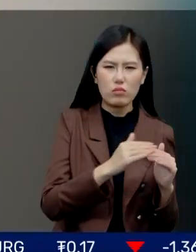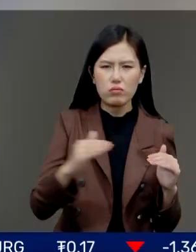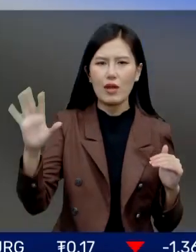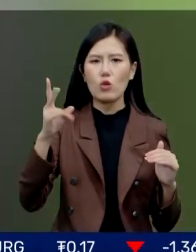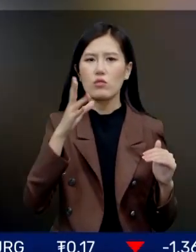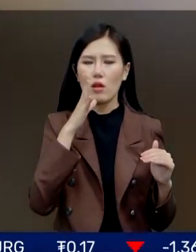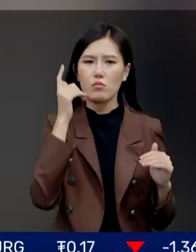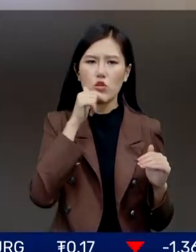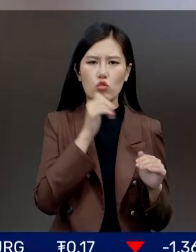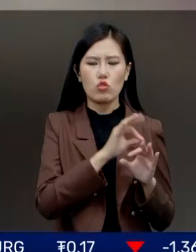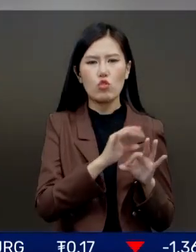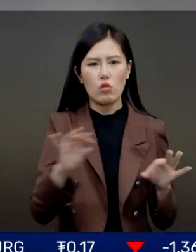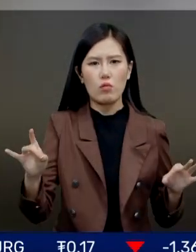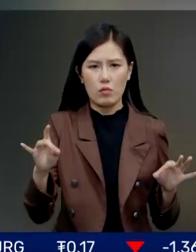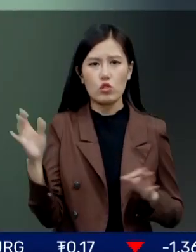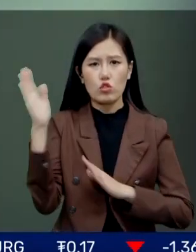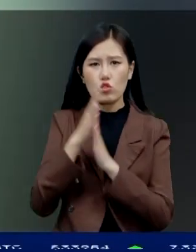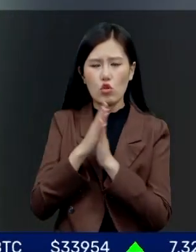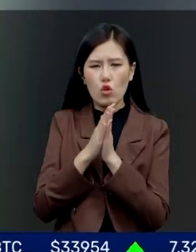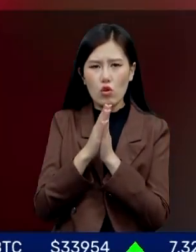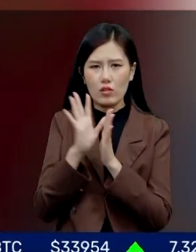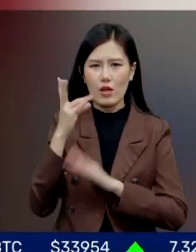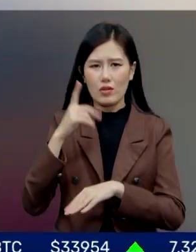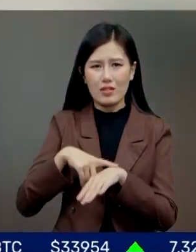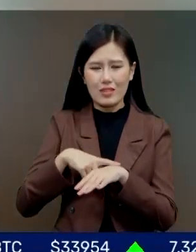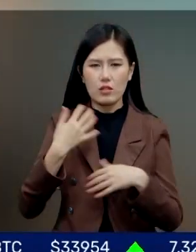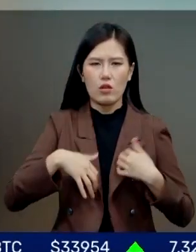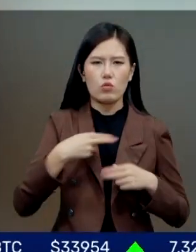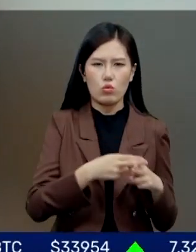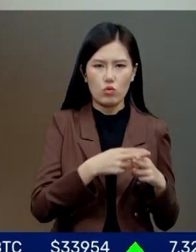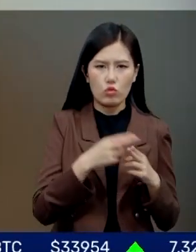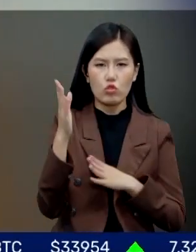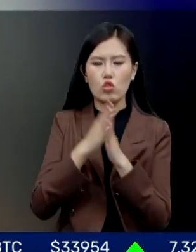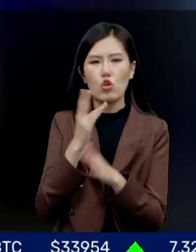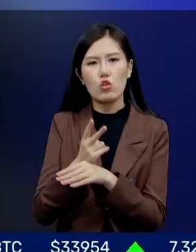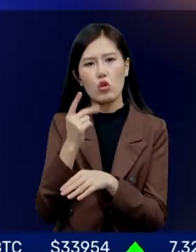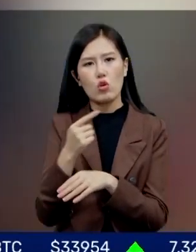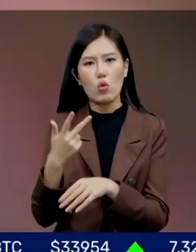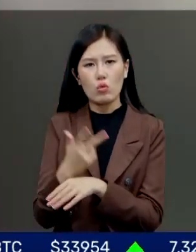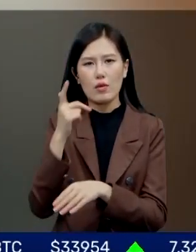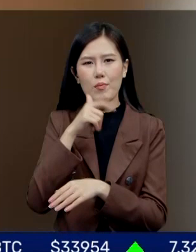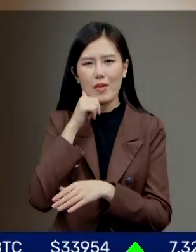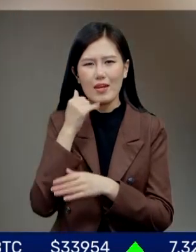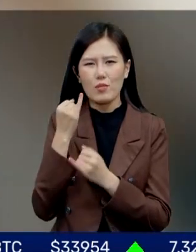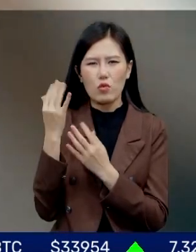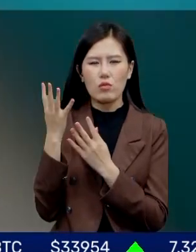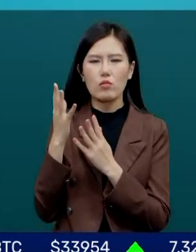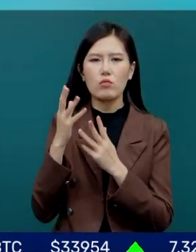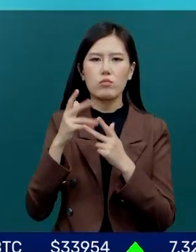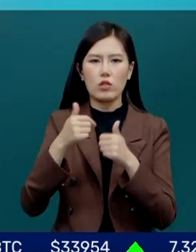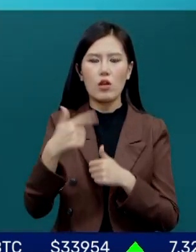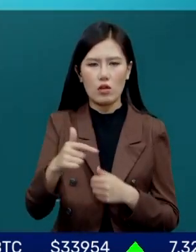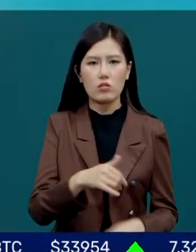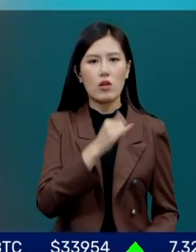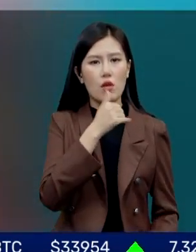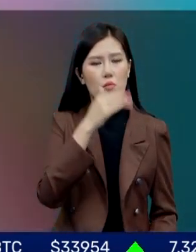цагийн орчимд яаралтай тусламж үзүүлж байгаа нь харагдаж байна. Харин шөнийн 2-3 цагийн үед хүүхдүүдийн биеийн байдал тогтворжиж эхэлжээ. Зарим эцэг ихэнх хэлж байгаагаар